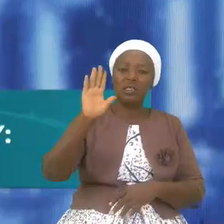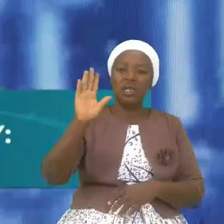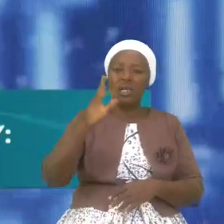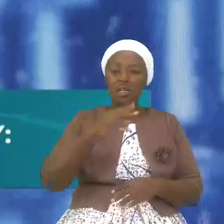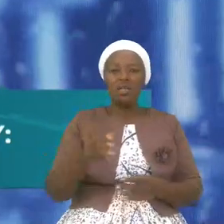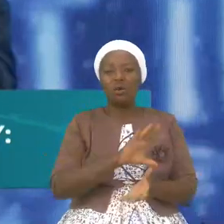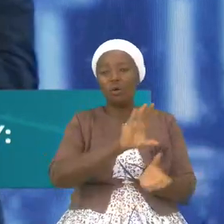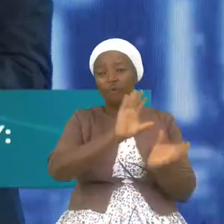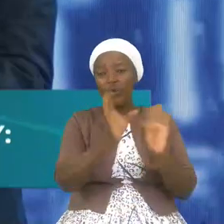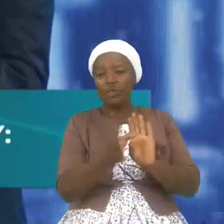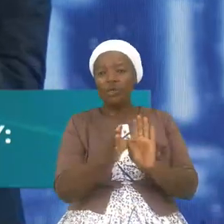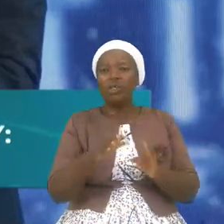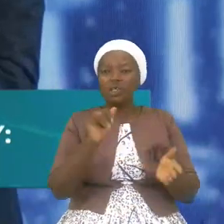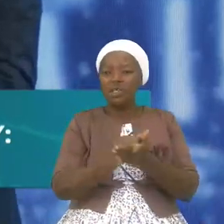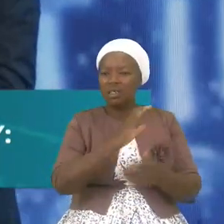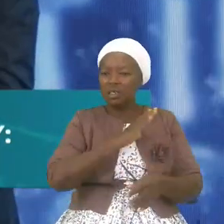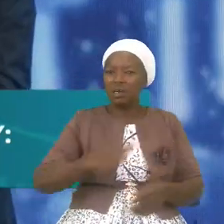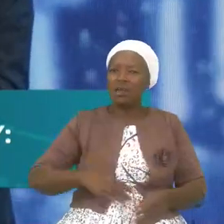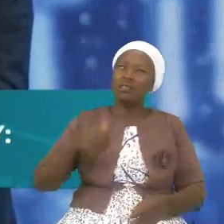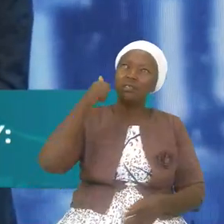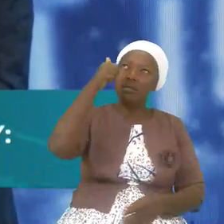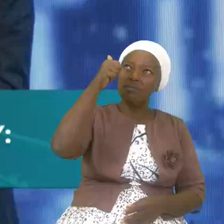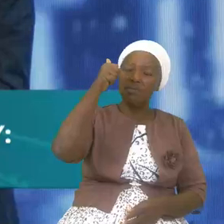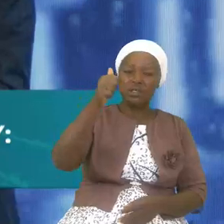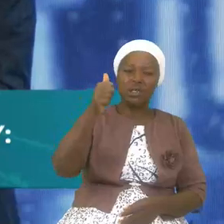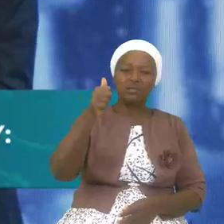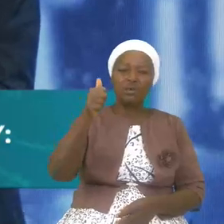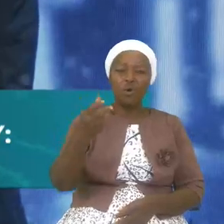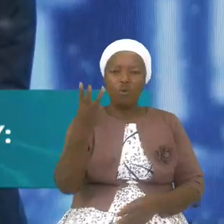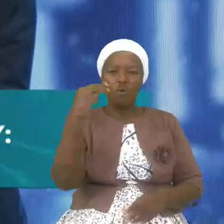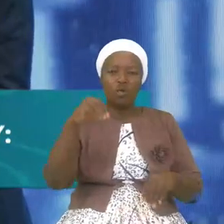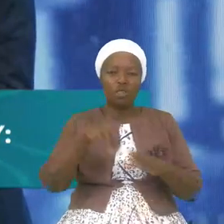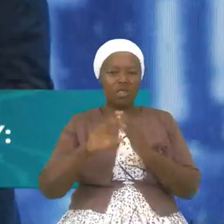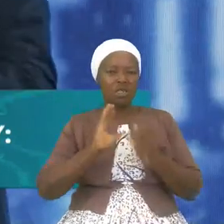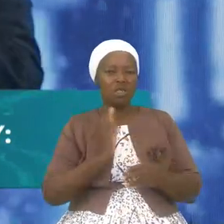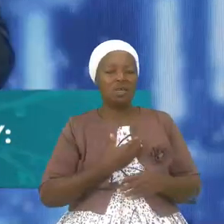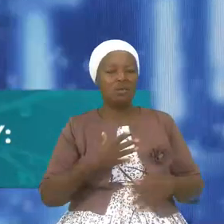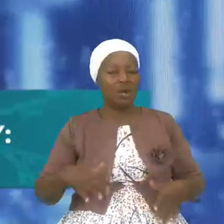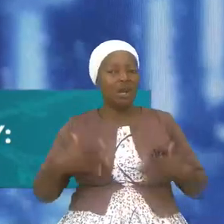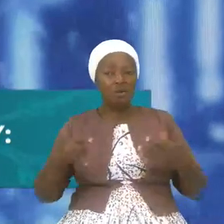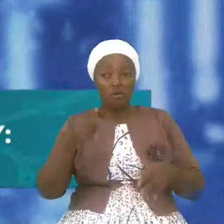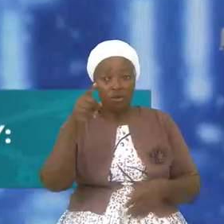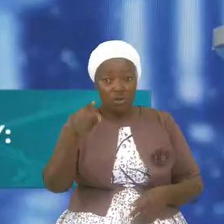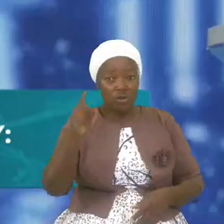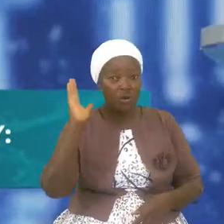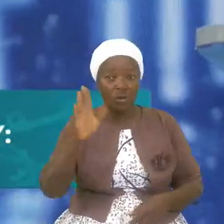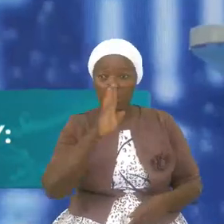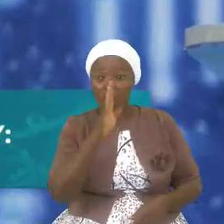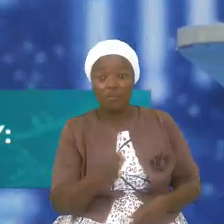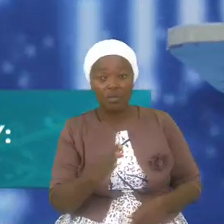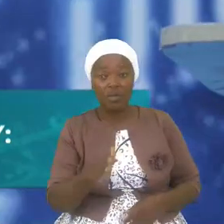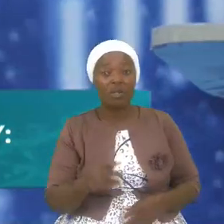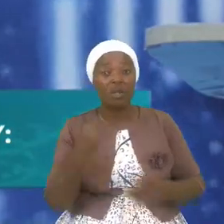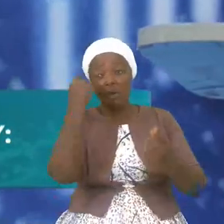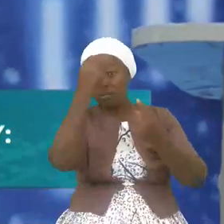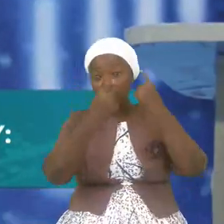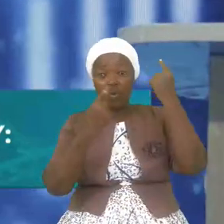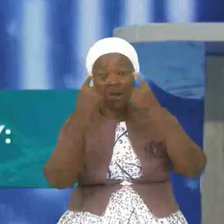la conversion que Christ lui-même accomplit dans nos vies, tu seras pesé et